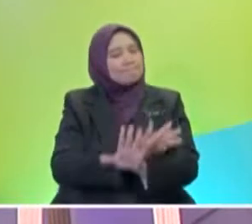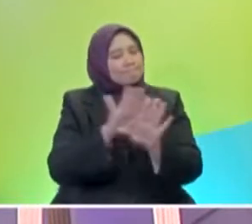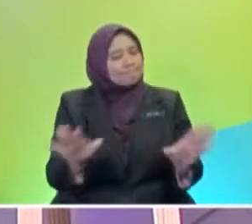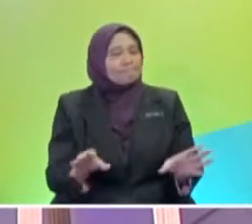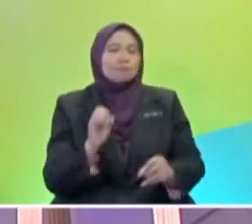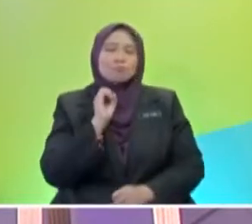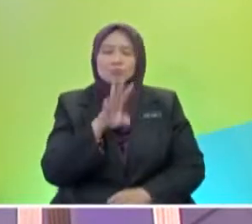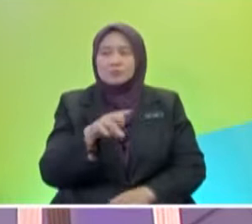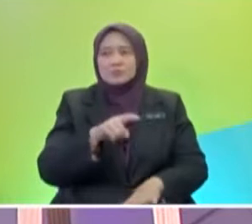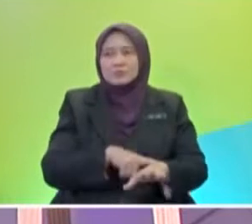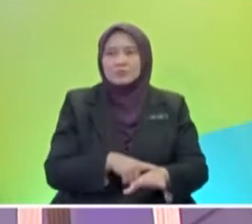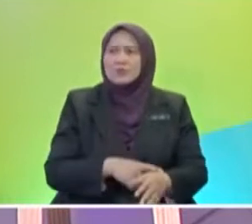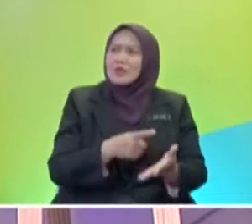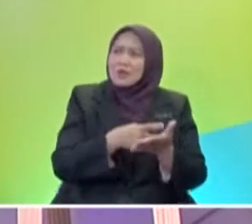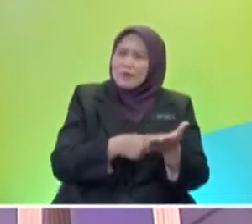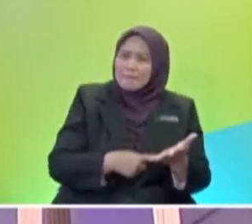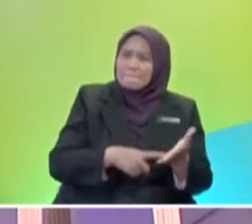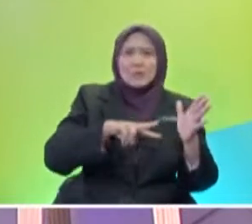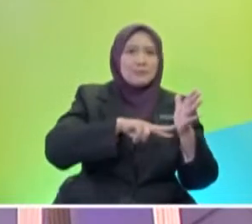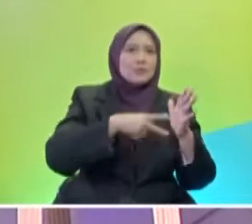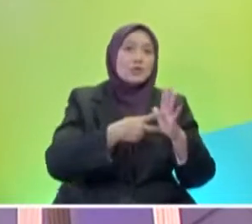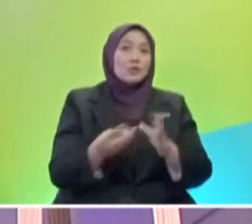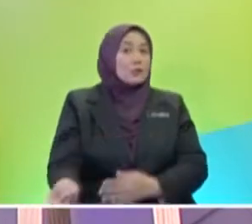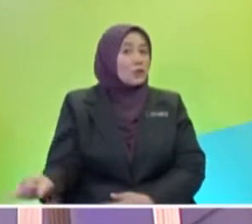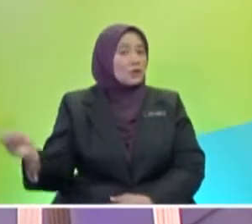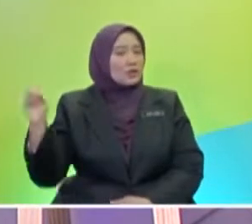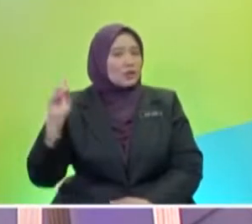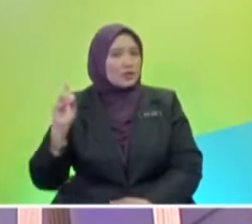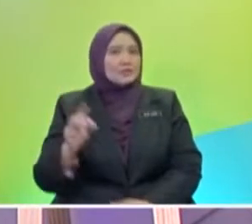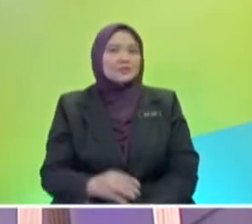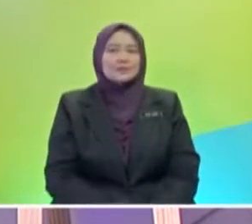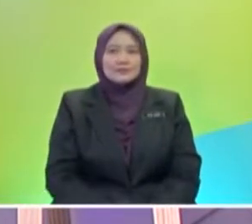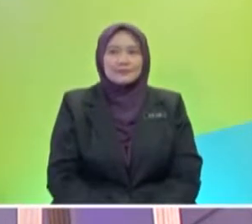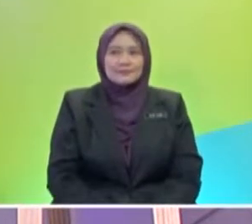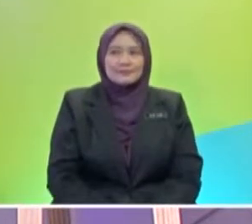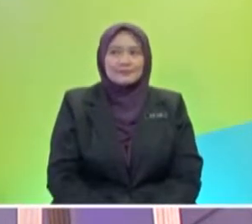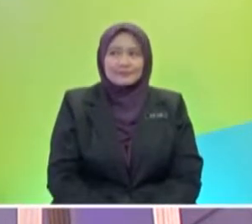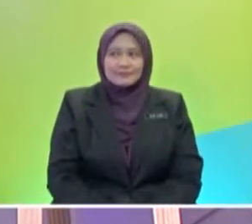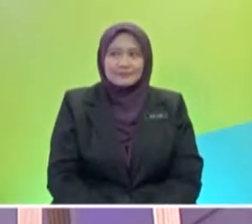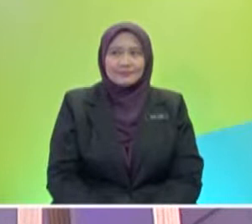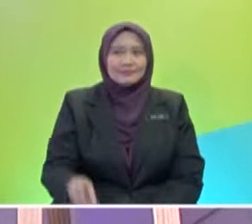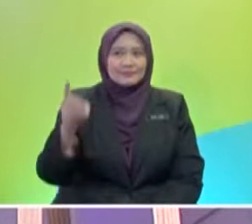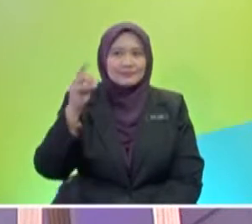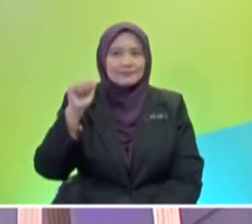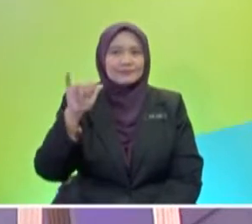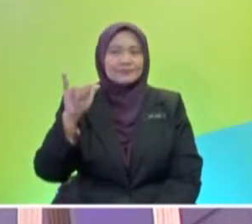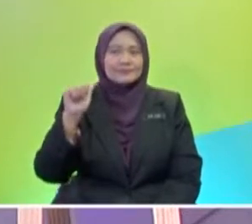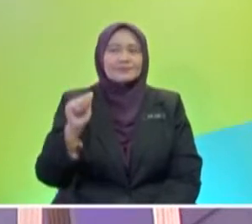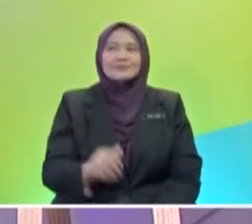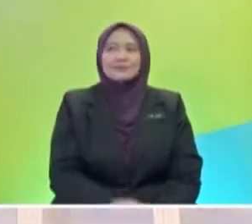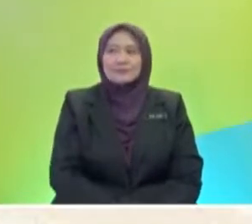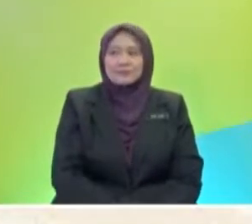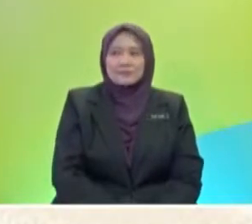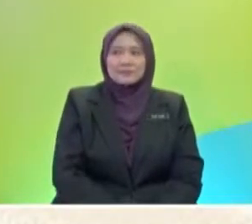oke apakah maksud Dayu Apakah maksud Dayu Dayu ialah